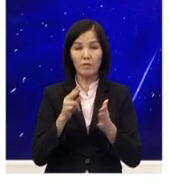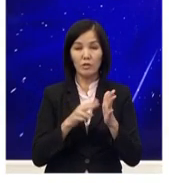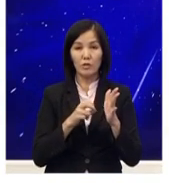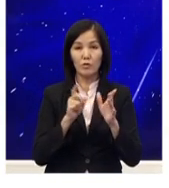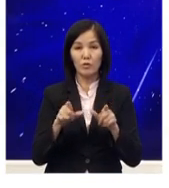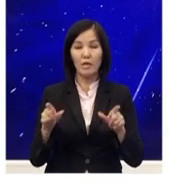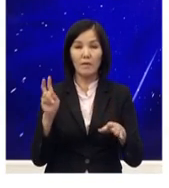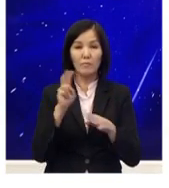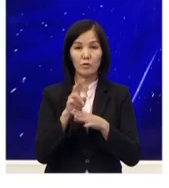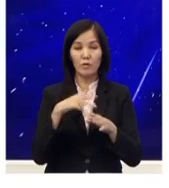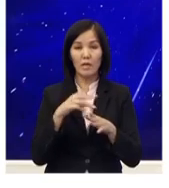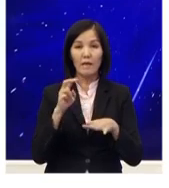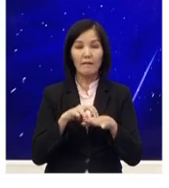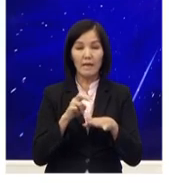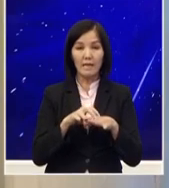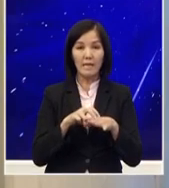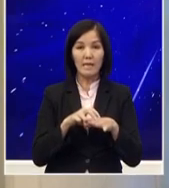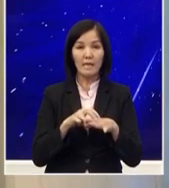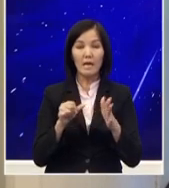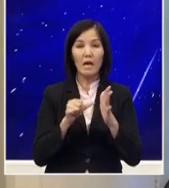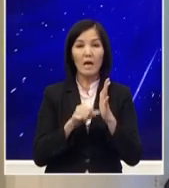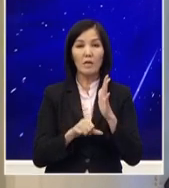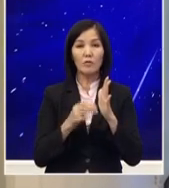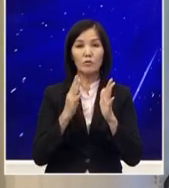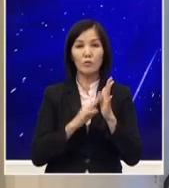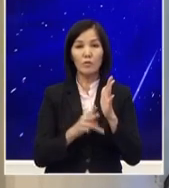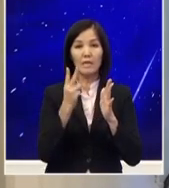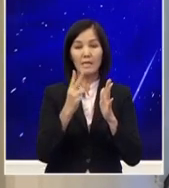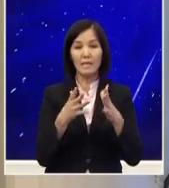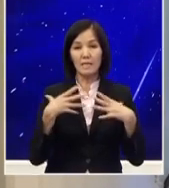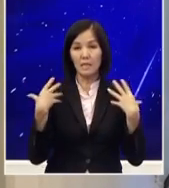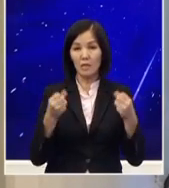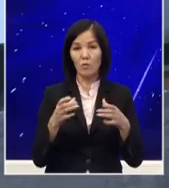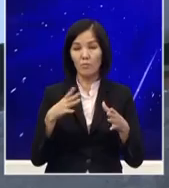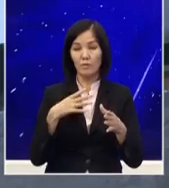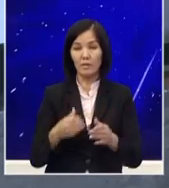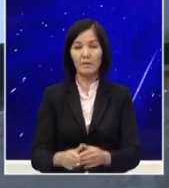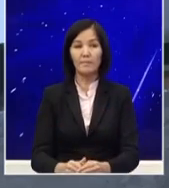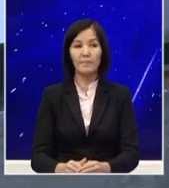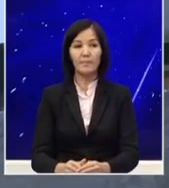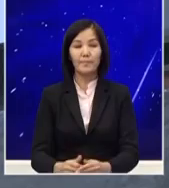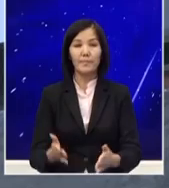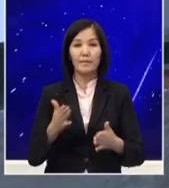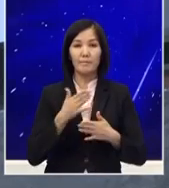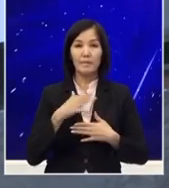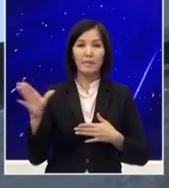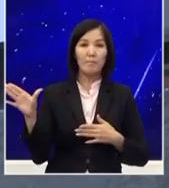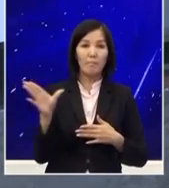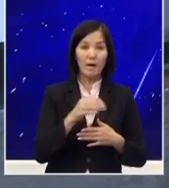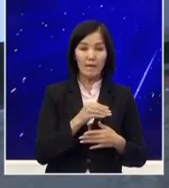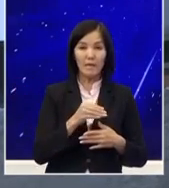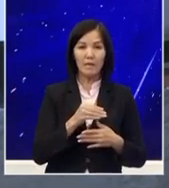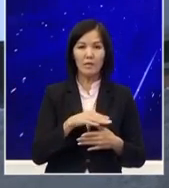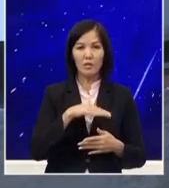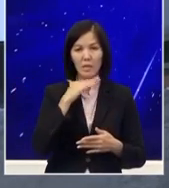адам келіп түскен. Дәрігерлер олардың 692-сін сауықтырып қатарға қосты. Бізде бәрі жеткілікті болды деп айта алмаймын. Басында